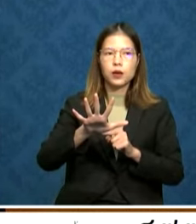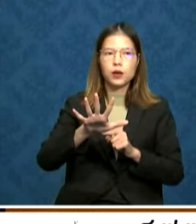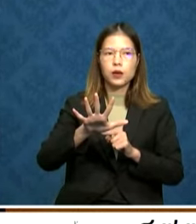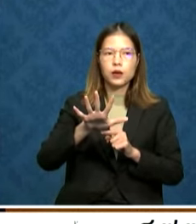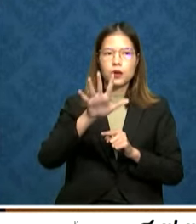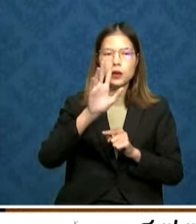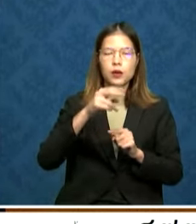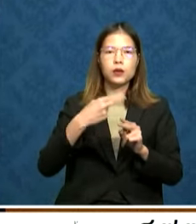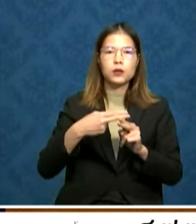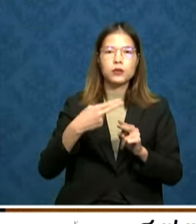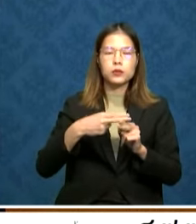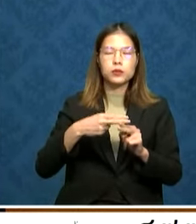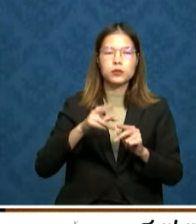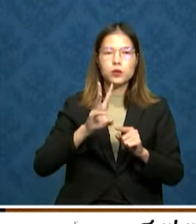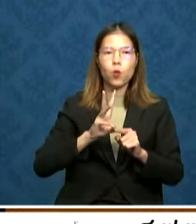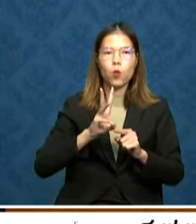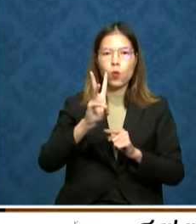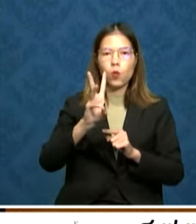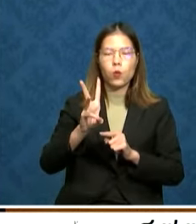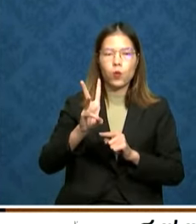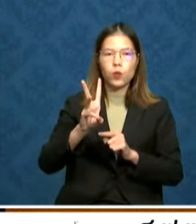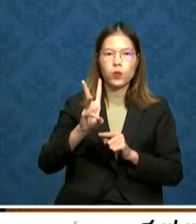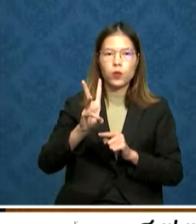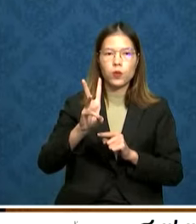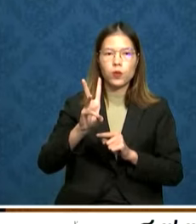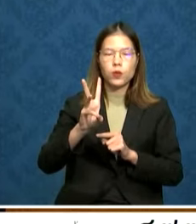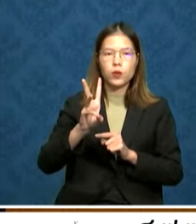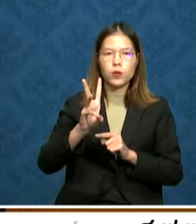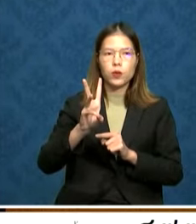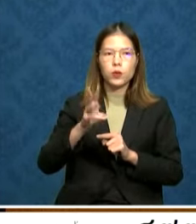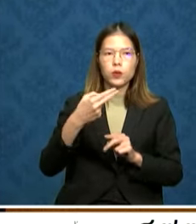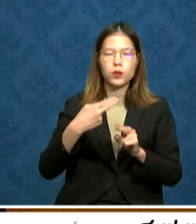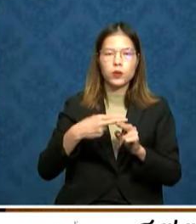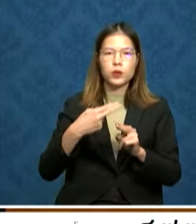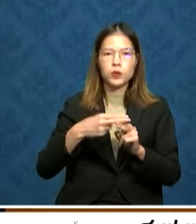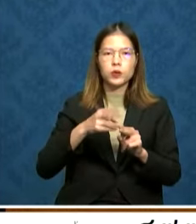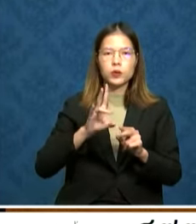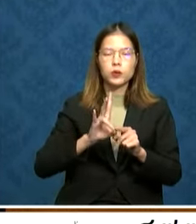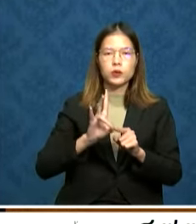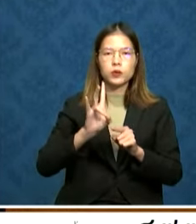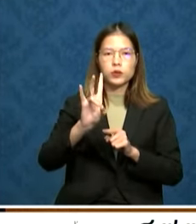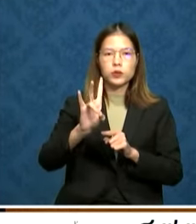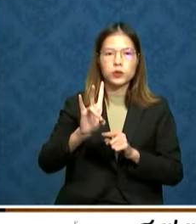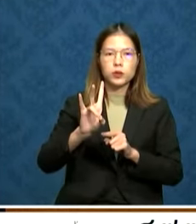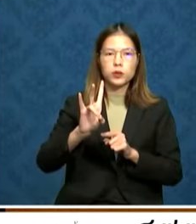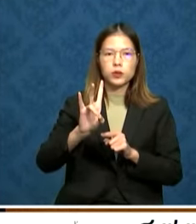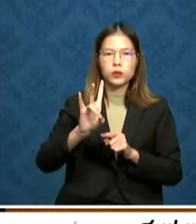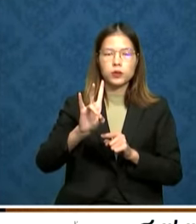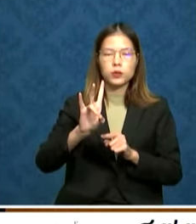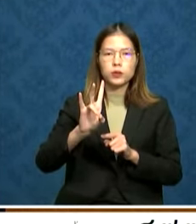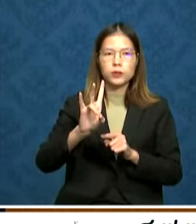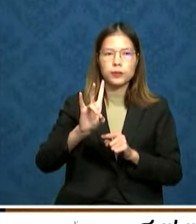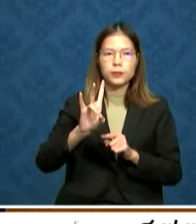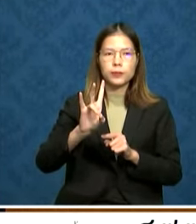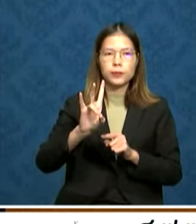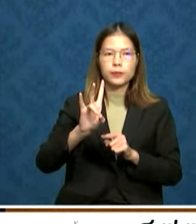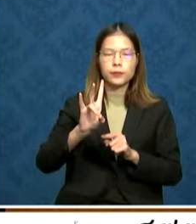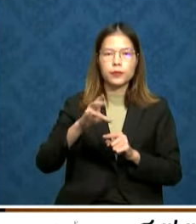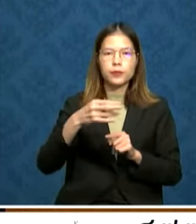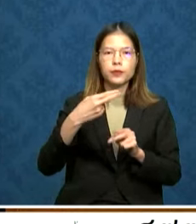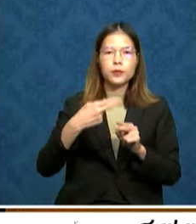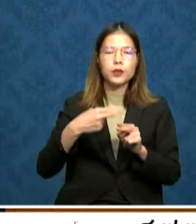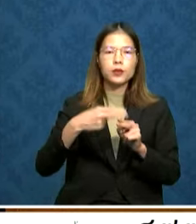ิภานิจ 6. ในนบพโดนปัตธมะ 7. ในจาตุรลฉายแสง